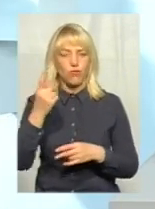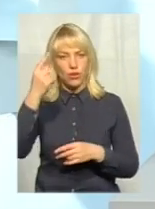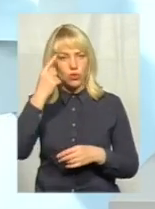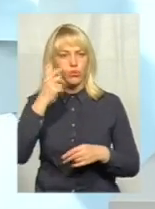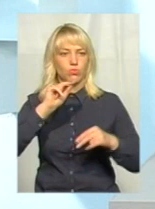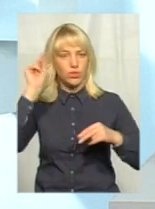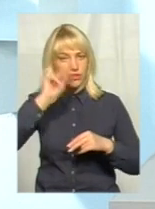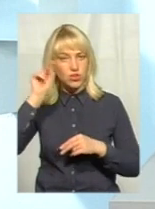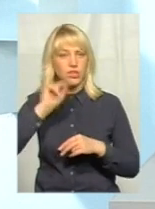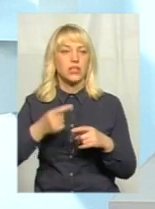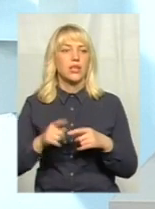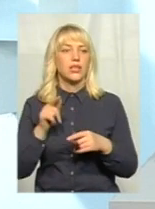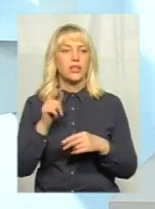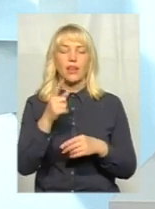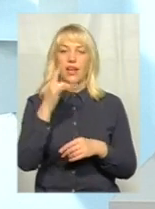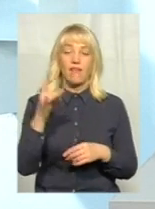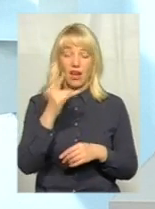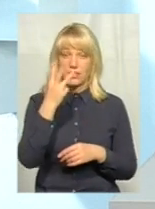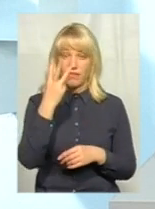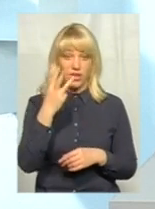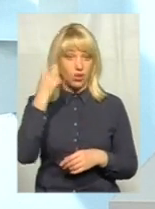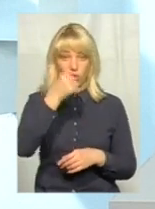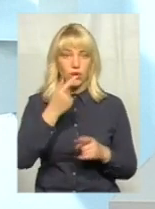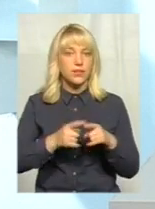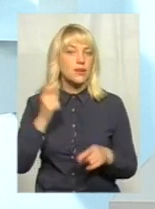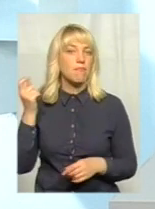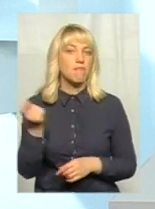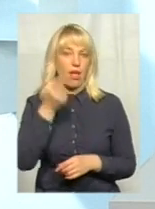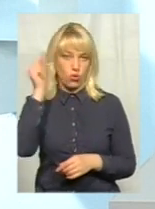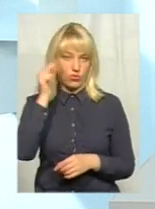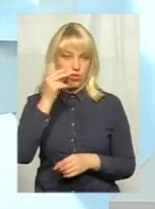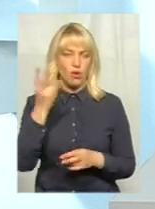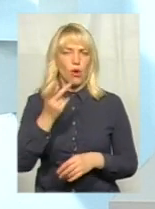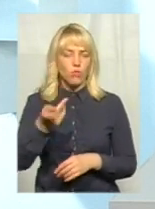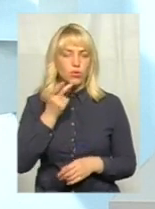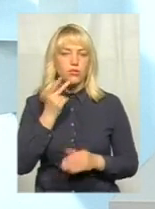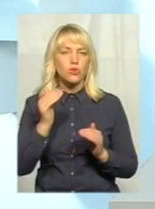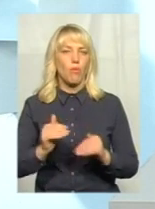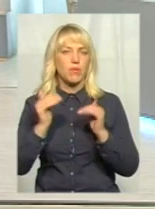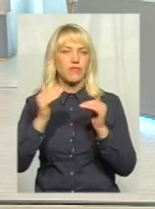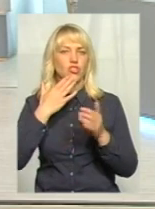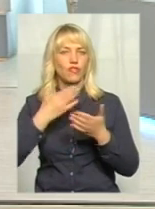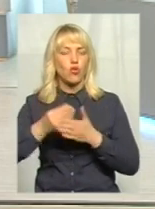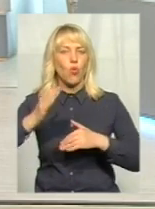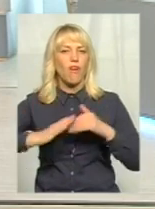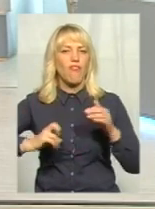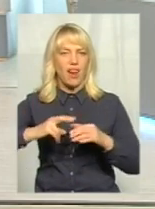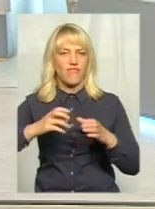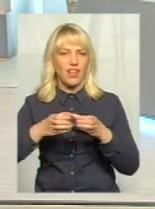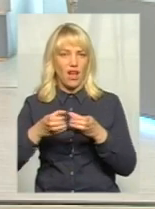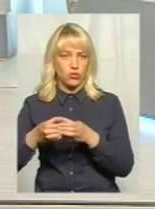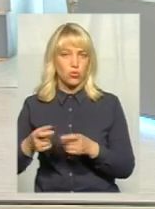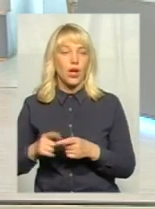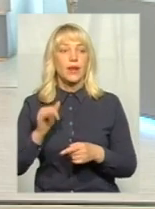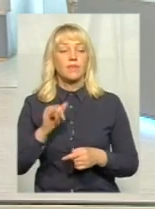галузі. Раз в три роки це вже дуже мало вчитися, розумієте? Ти маєш постійно підвищити свою кваліфікацію. Ще хочу запитати. Практично всі державні